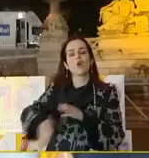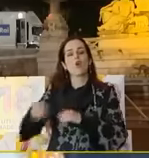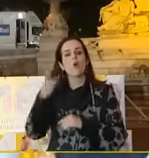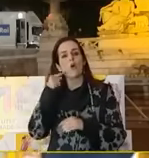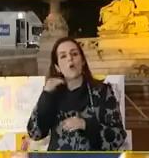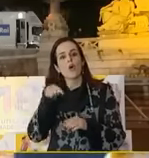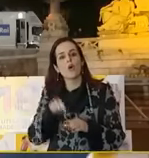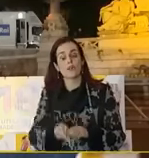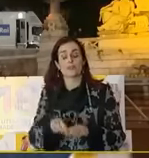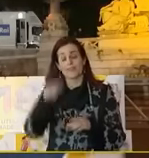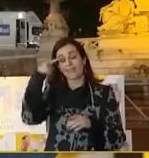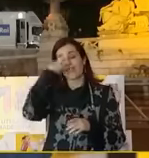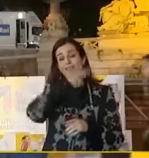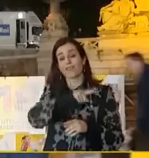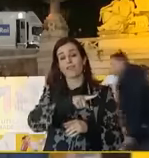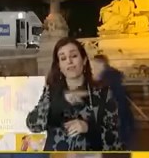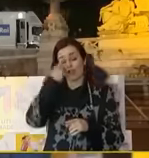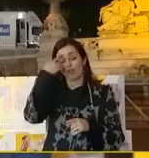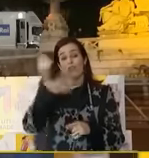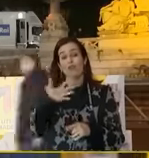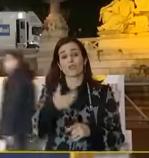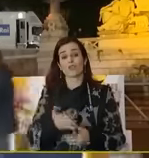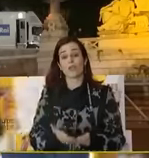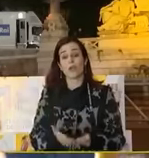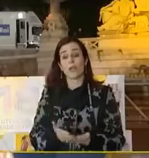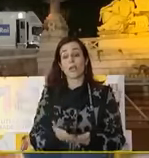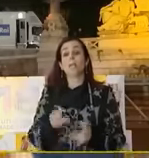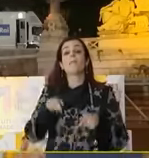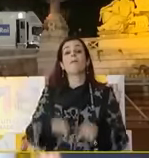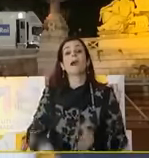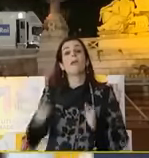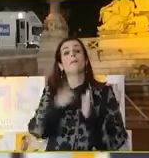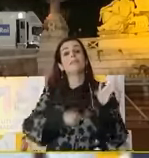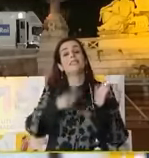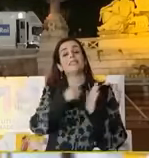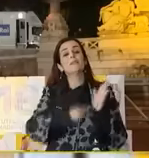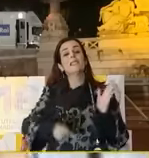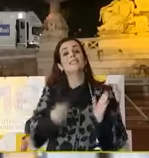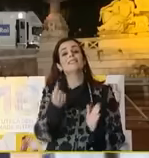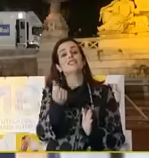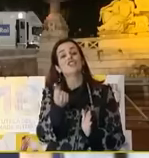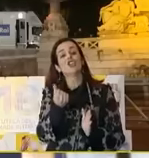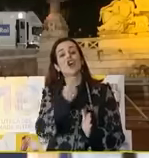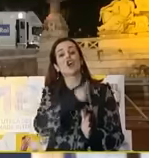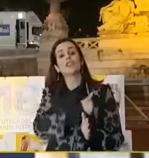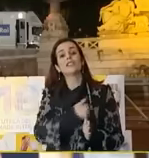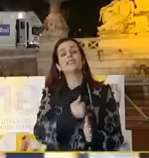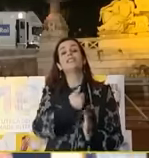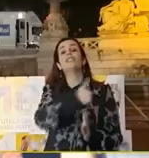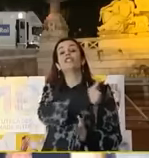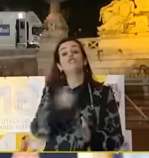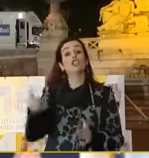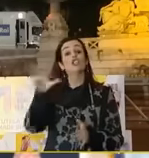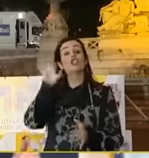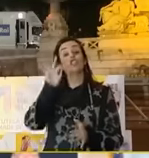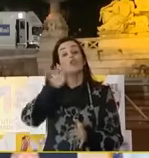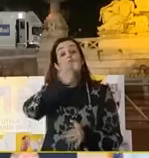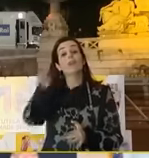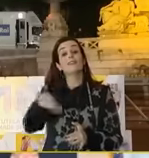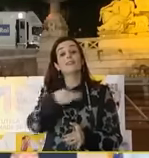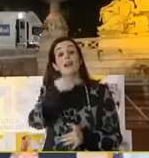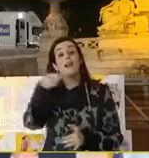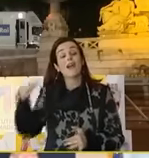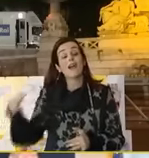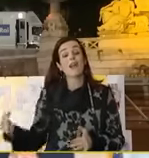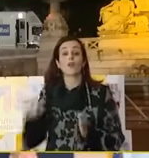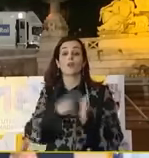la volontà di garantire un assegno mensile di 150 euro per aiutare le mamme che tornano al lavoro